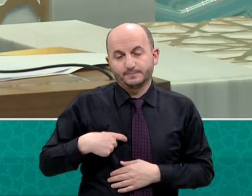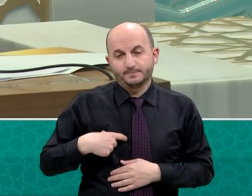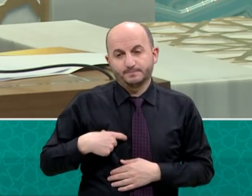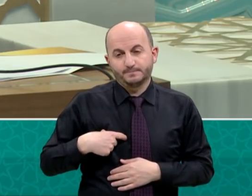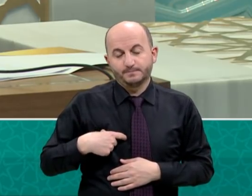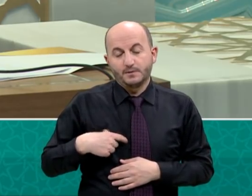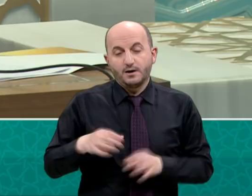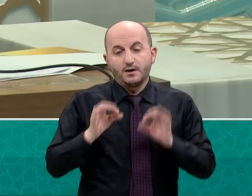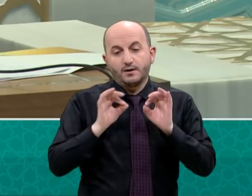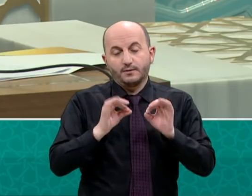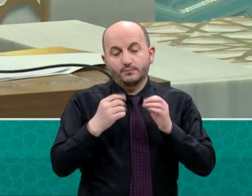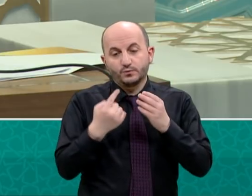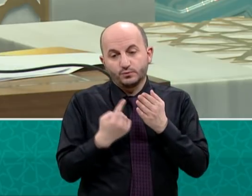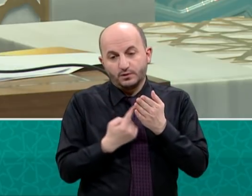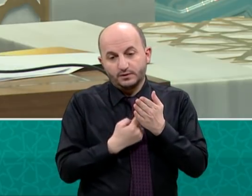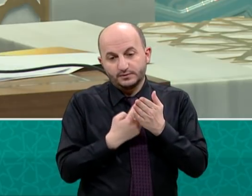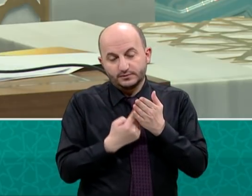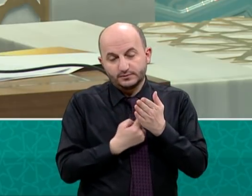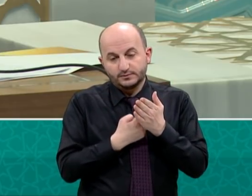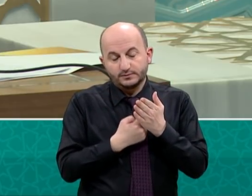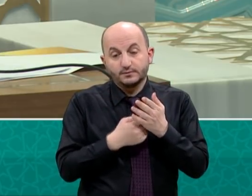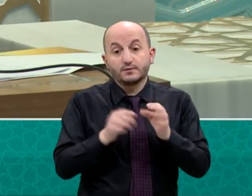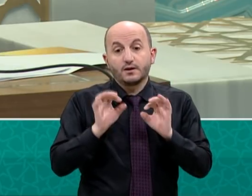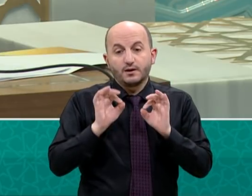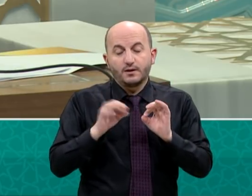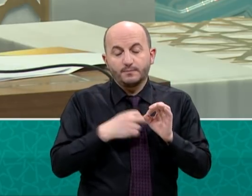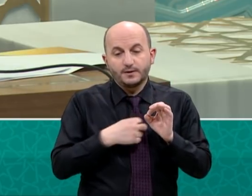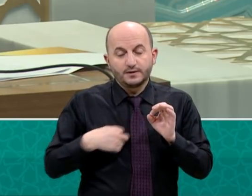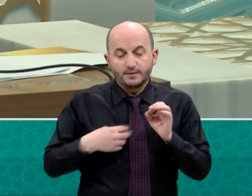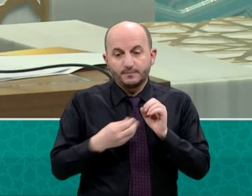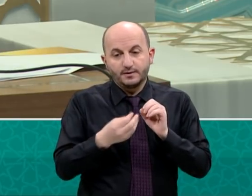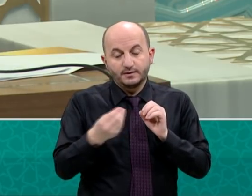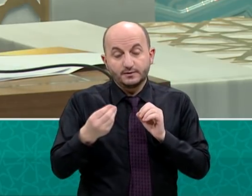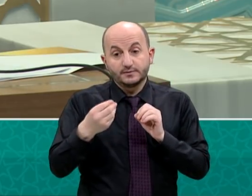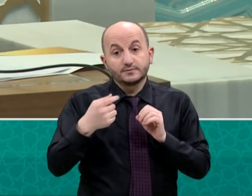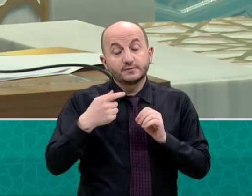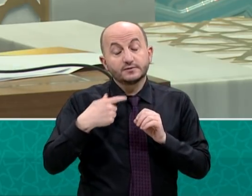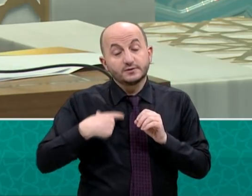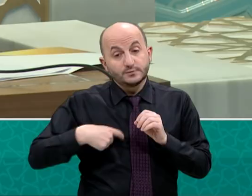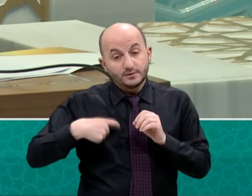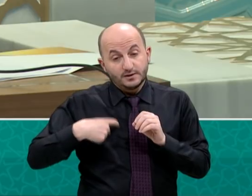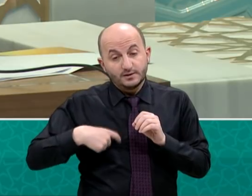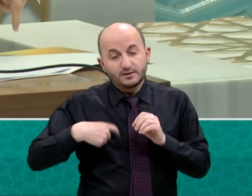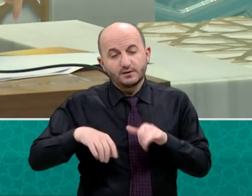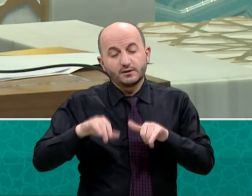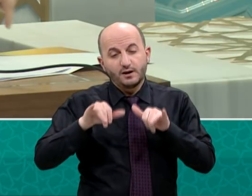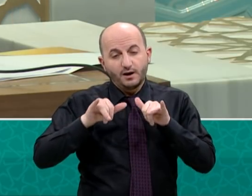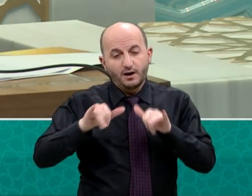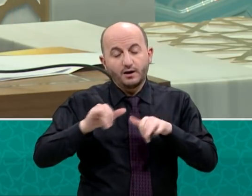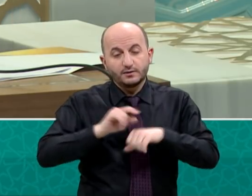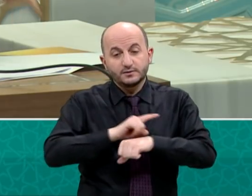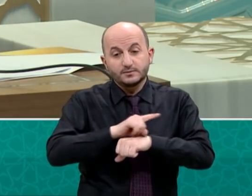hem Kur'an'ın hem de peygamberlerin bir sıfatını Allah-u Teala'nın aynı zamanda